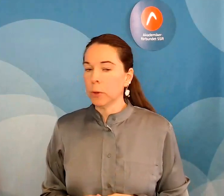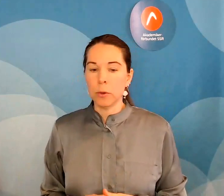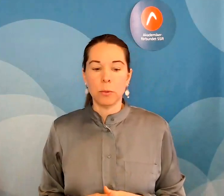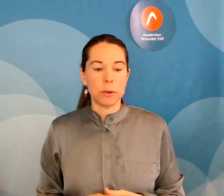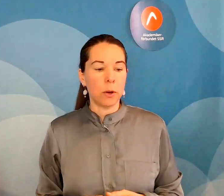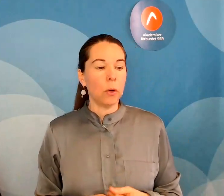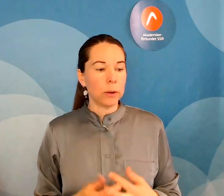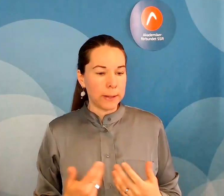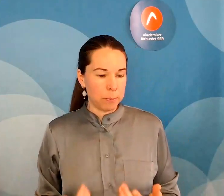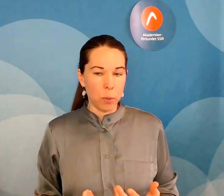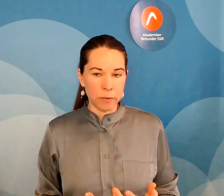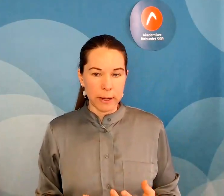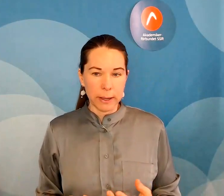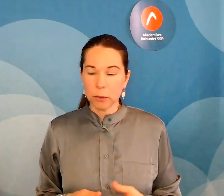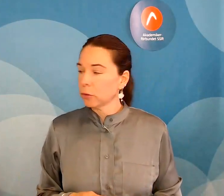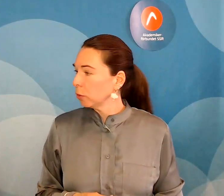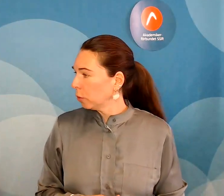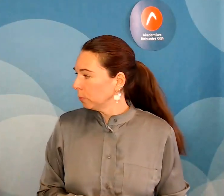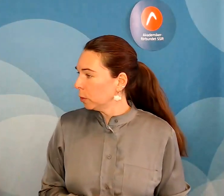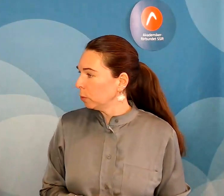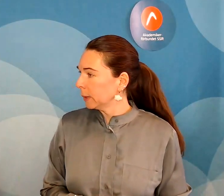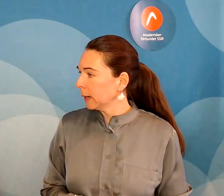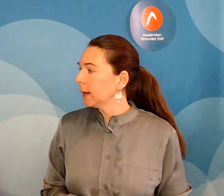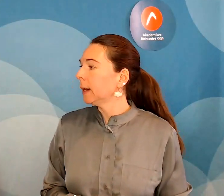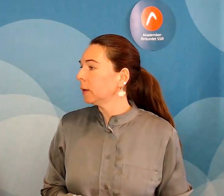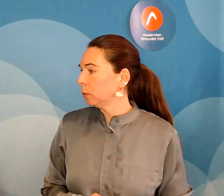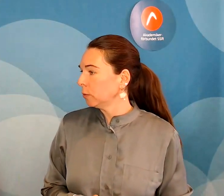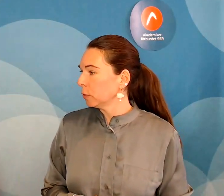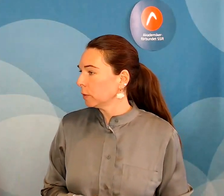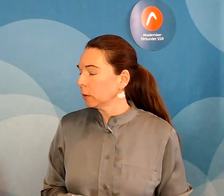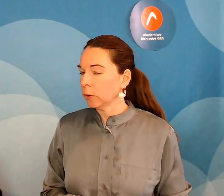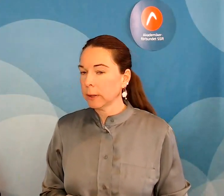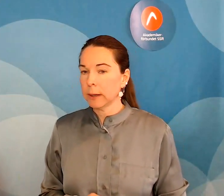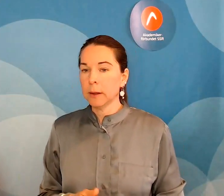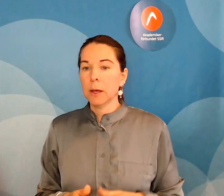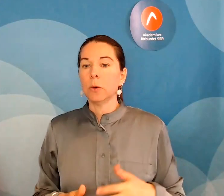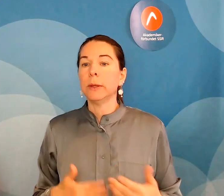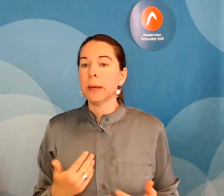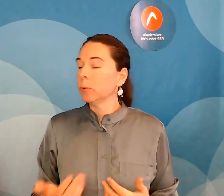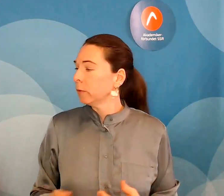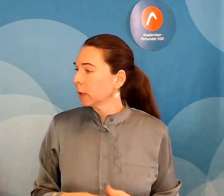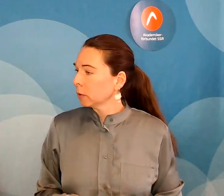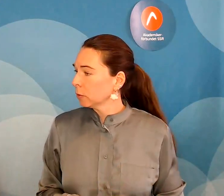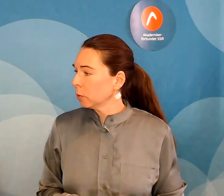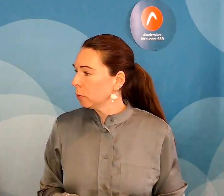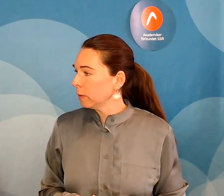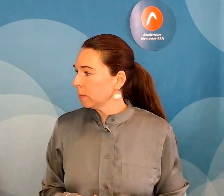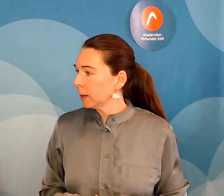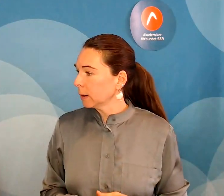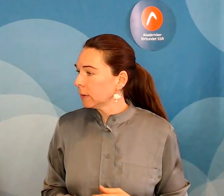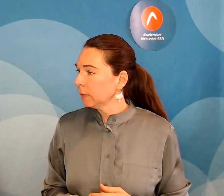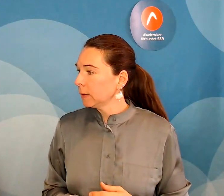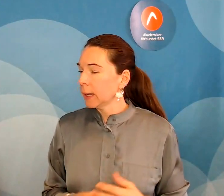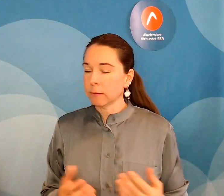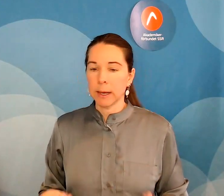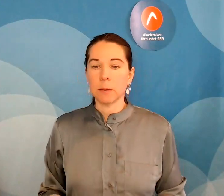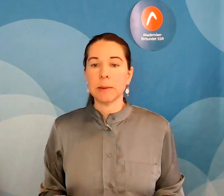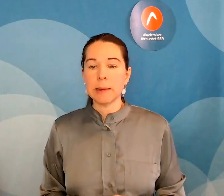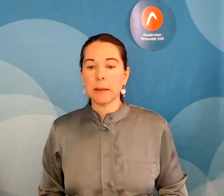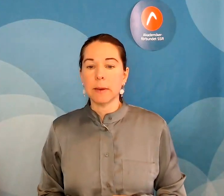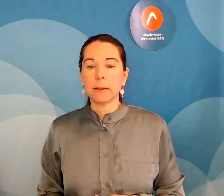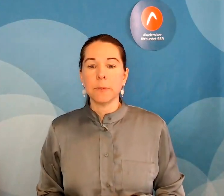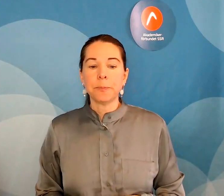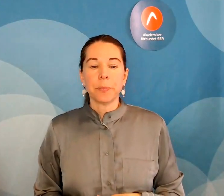föreställningar om hur ålder påverkar oss och om hur man är utifrån sin ålder. Och det påverkar också hur vi behandlar varandra även